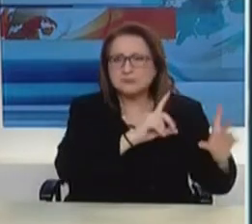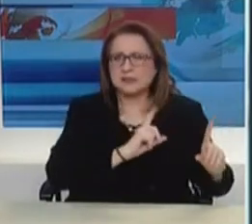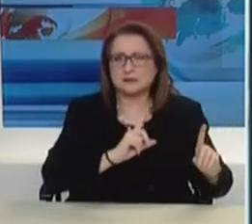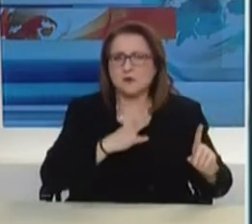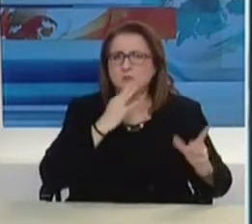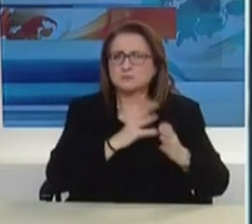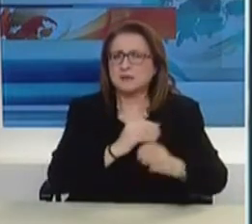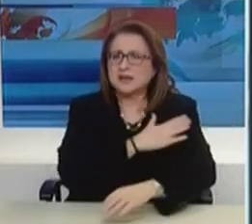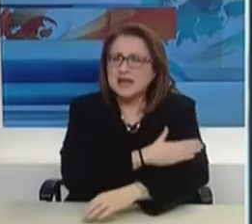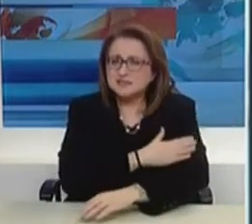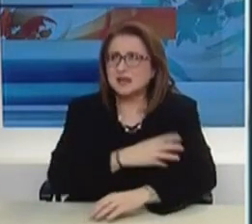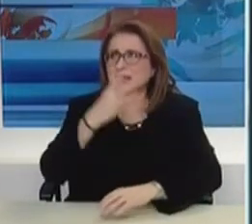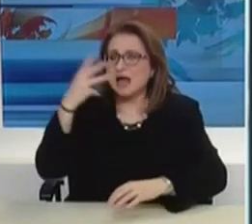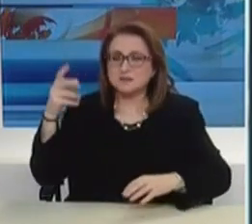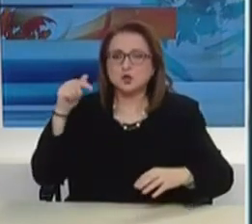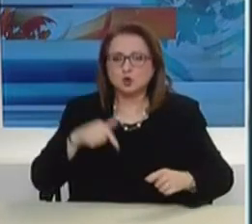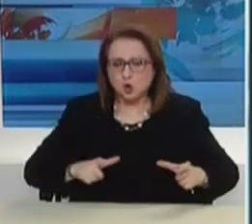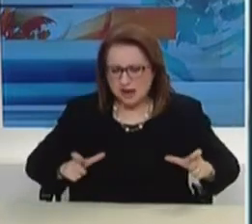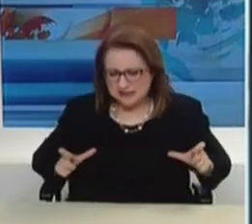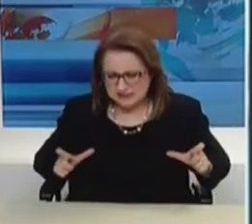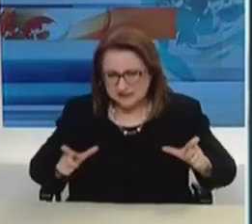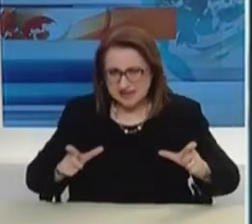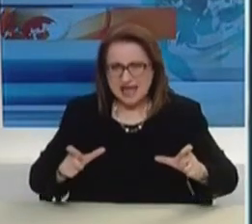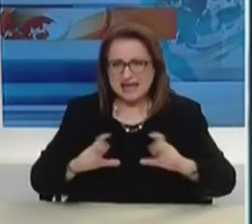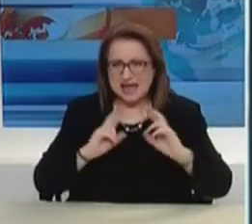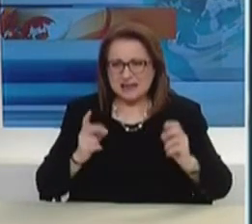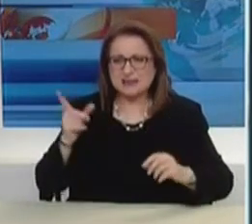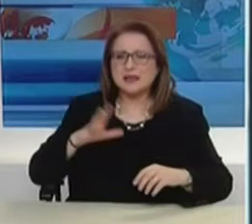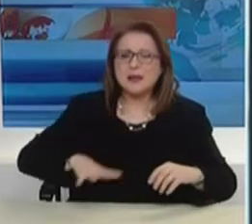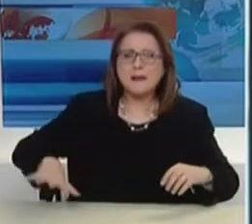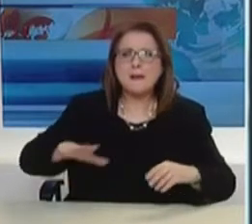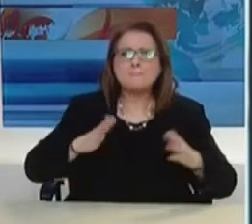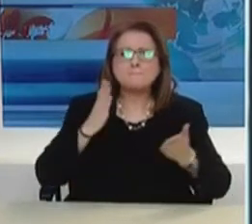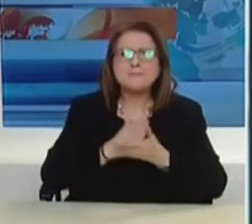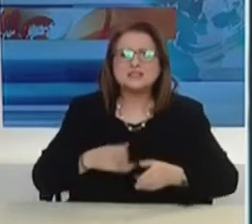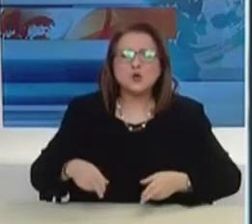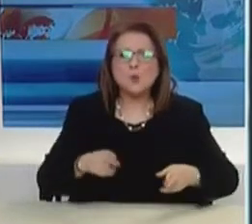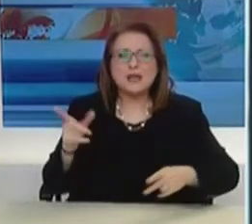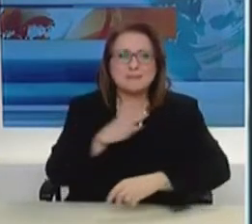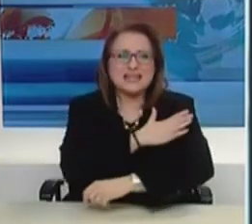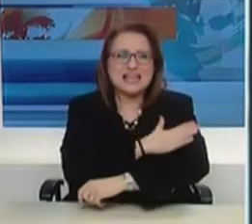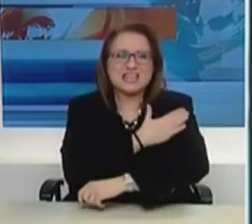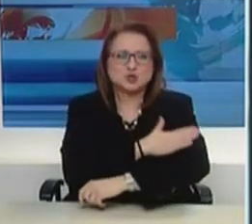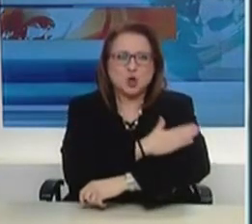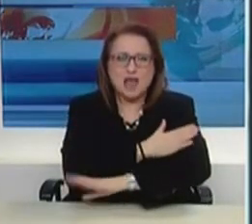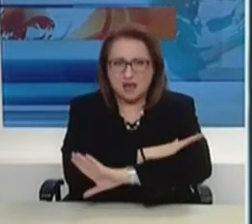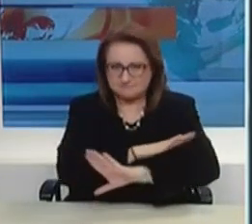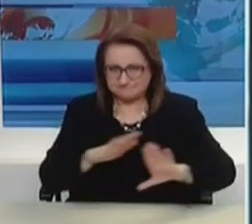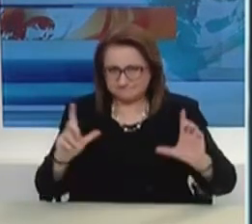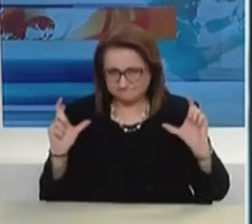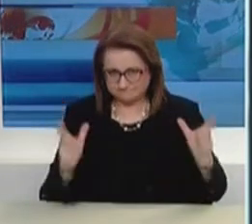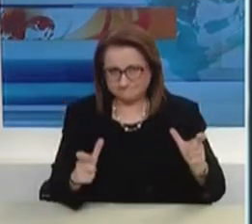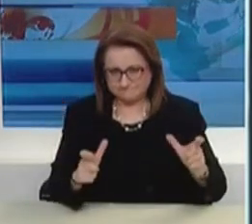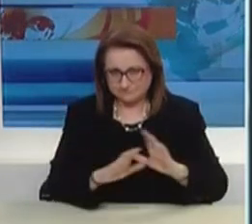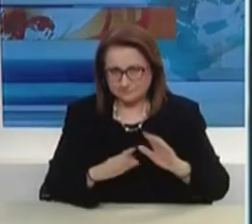τούτου, σε καραντίνα τίθεται σήμερα η Δημοτική Ενότητα Μεσοποταμίας του Δήμου Καστοριάς. Η καραντίνα ξεκινά σήμερα